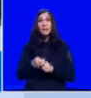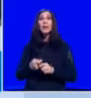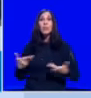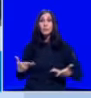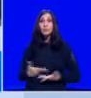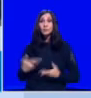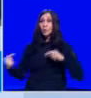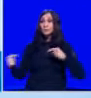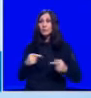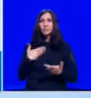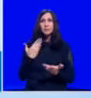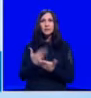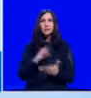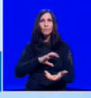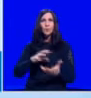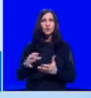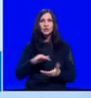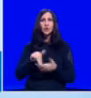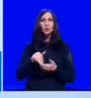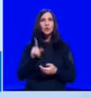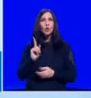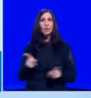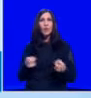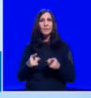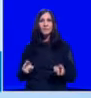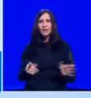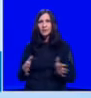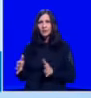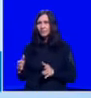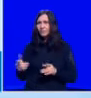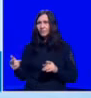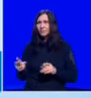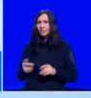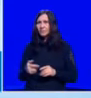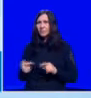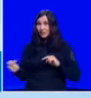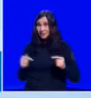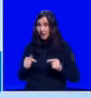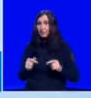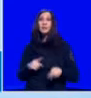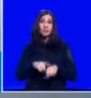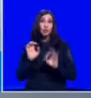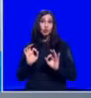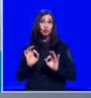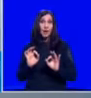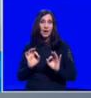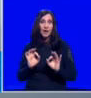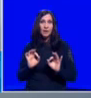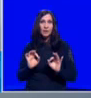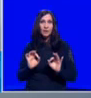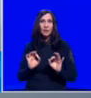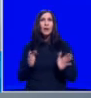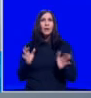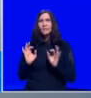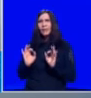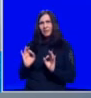скарваме представителите на политическата коалиция, която управлява. Да ги скарвате. Елементарно е. Да, разбира се. Да, и така, точно така. Като се снишихте в залата